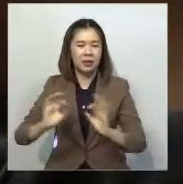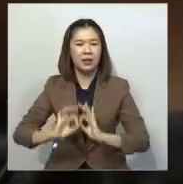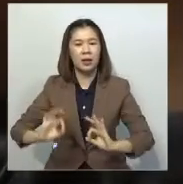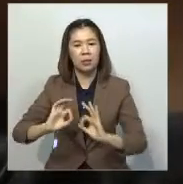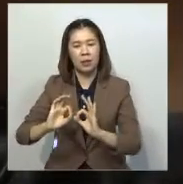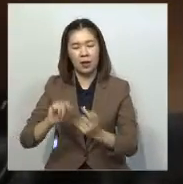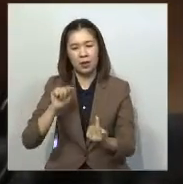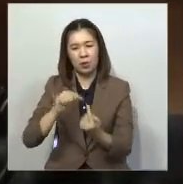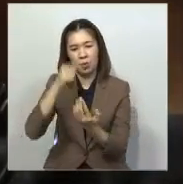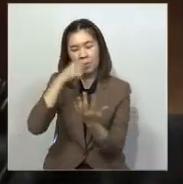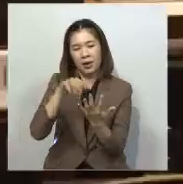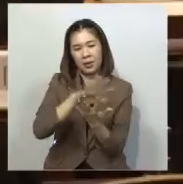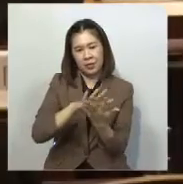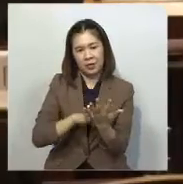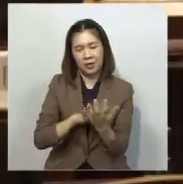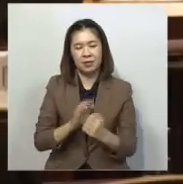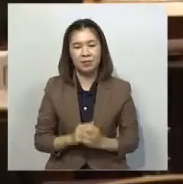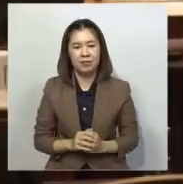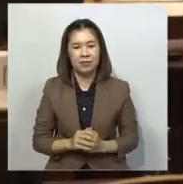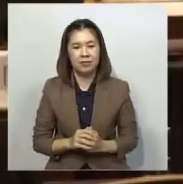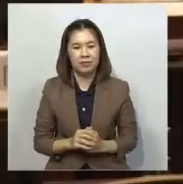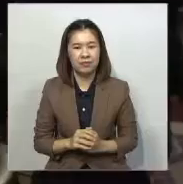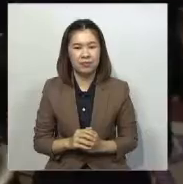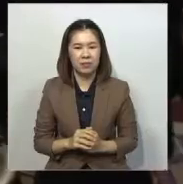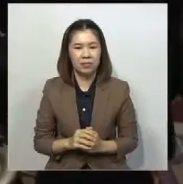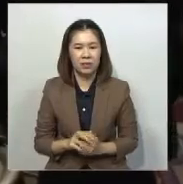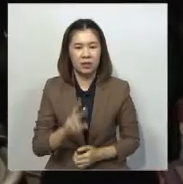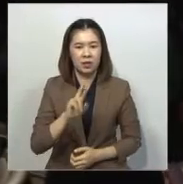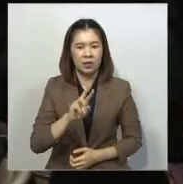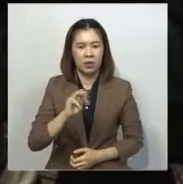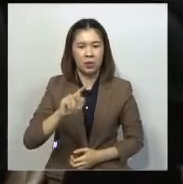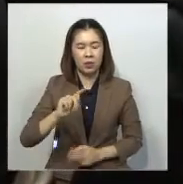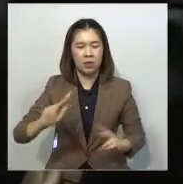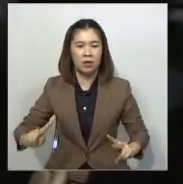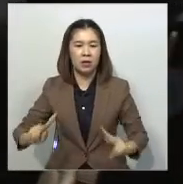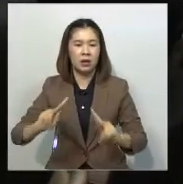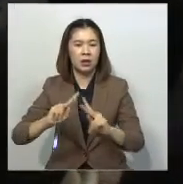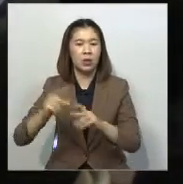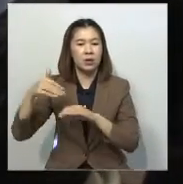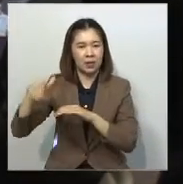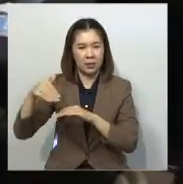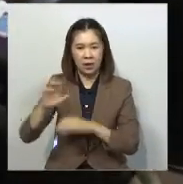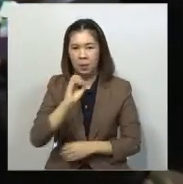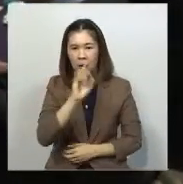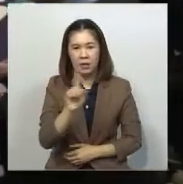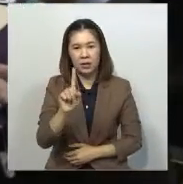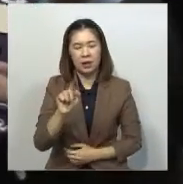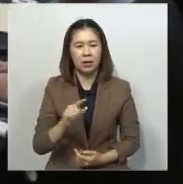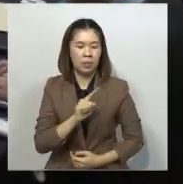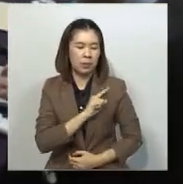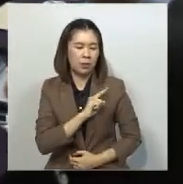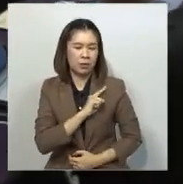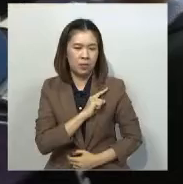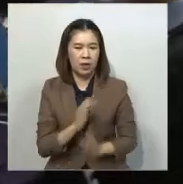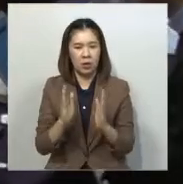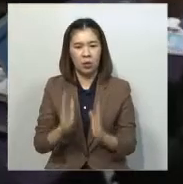ไทยในการพัฒนาทุกด้านค่ะด้านนายวีรศักดิ์ฟูตระกูลรัฐมนตรีช่วยว่าการกระทรวงการต่างประเทศก็ย้ำถึงบทบาทของ